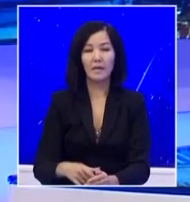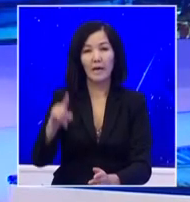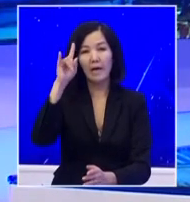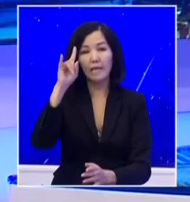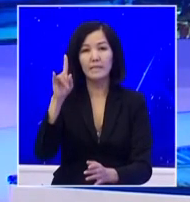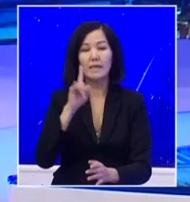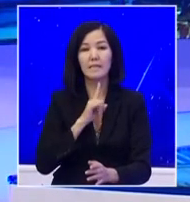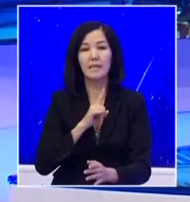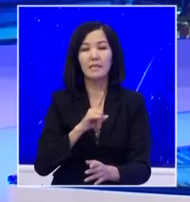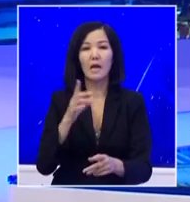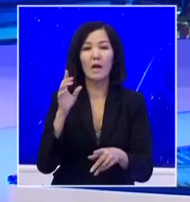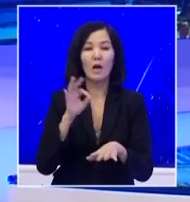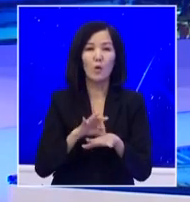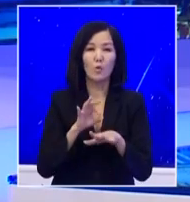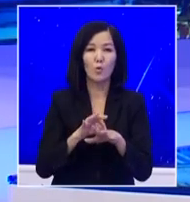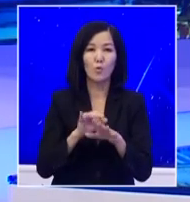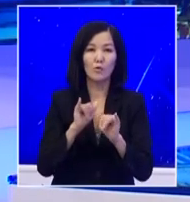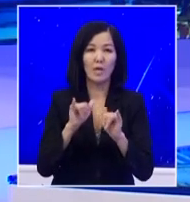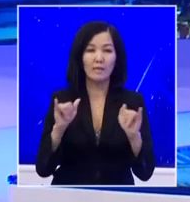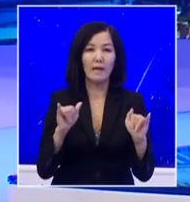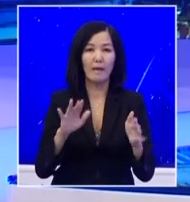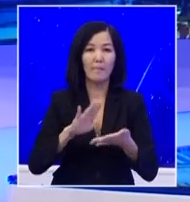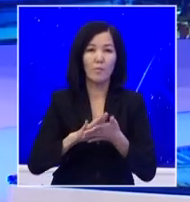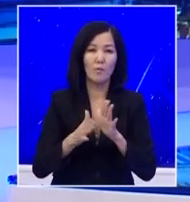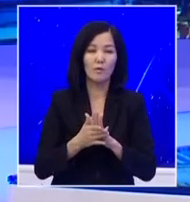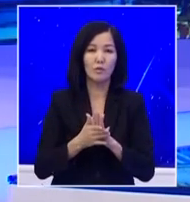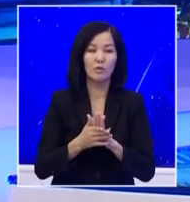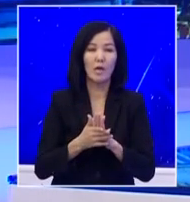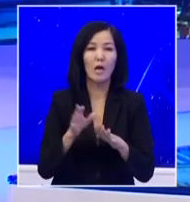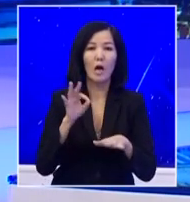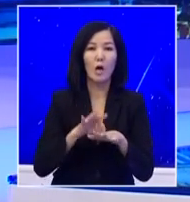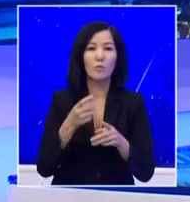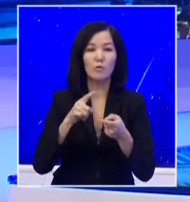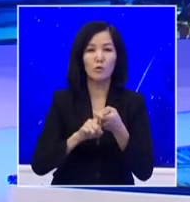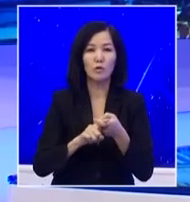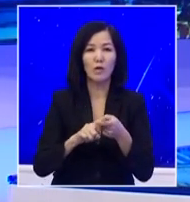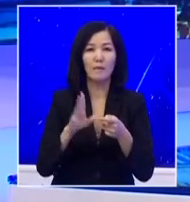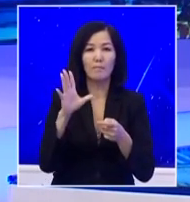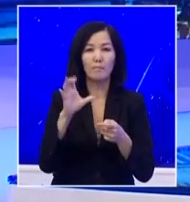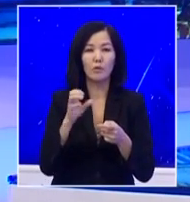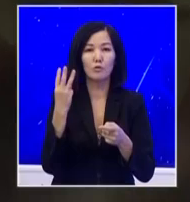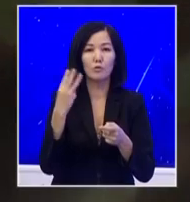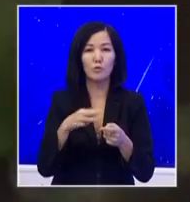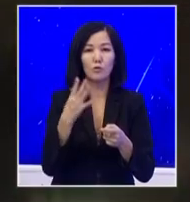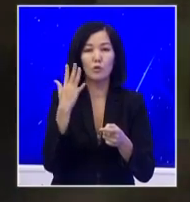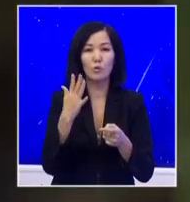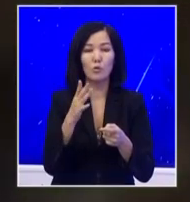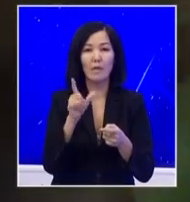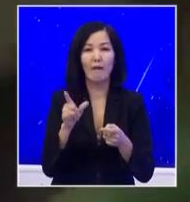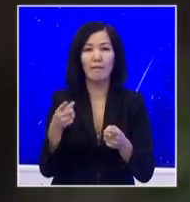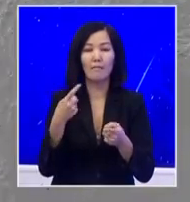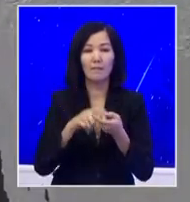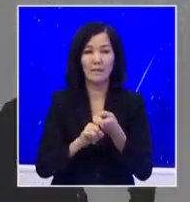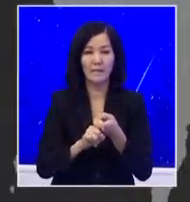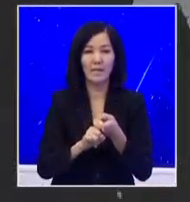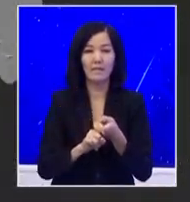Елдегі соңғы эпидемиологиялық жағдай бойынша COVID-19 жұқтырған тағы 534 жағдай тіркелді. Бұл көрсеткіштер өткен тәулікте